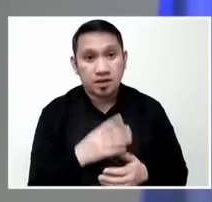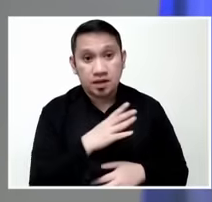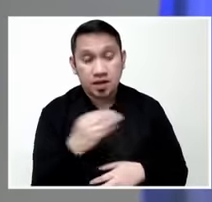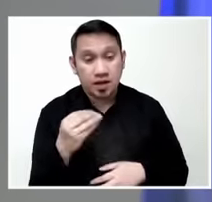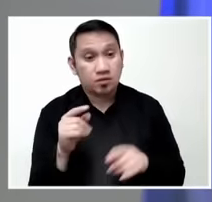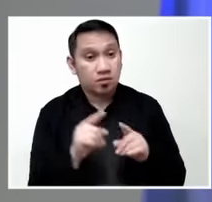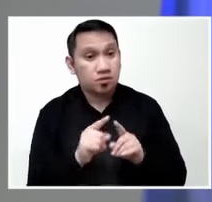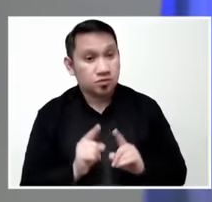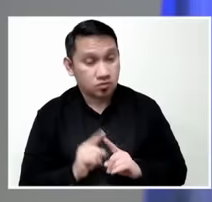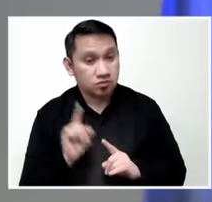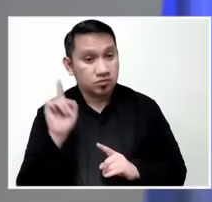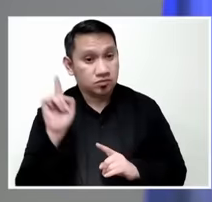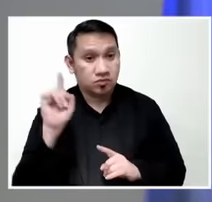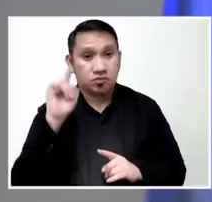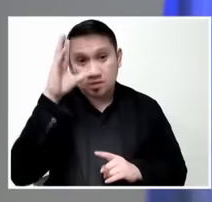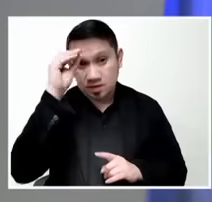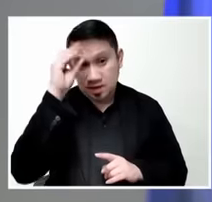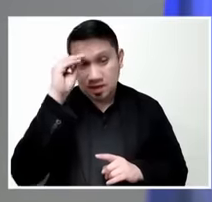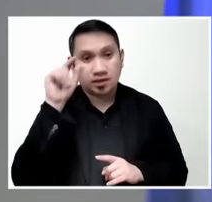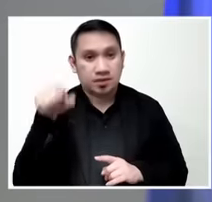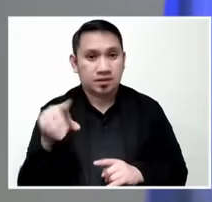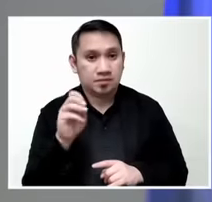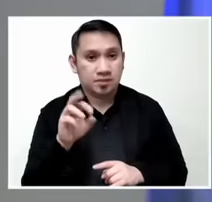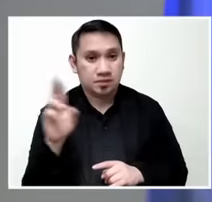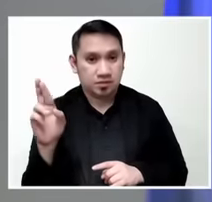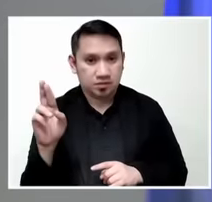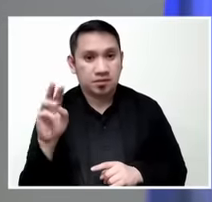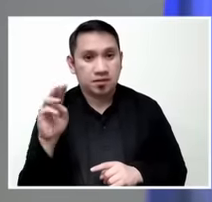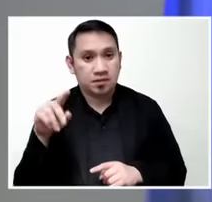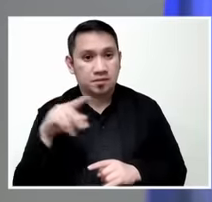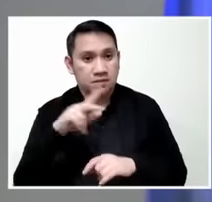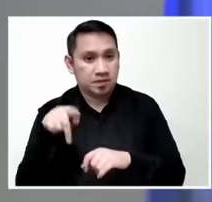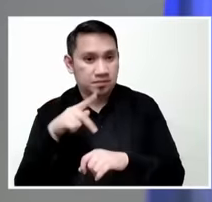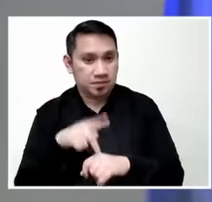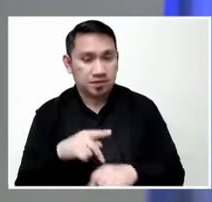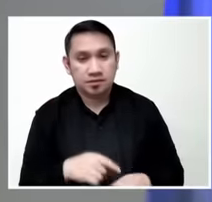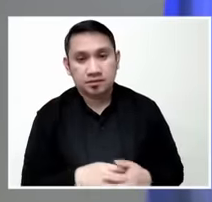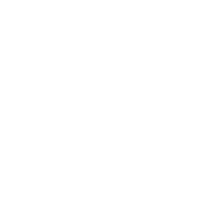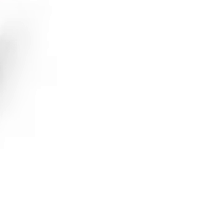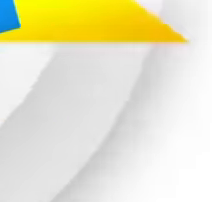na bagong Mr. Pilipinas. Nagpapatrol, Diane Castillejo.